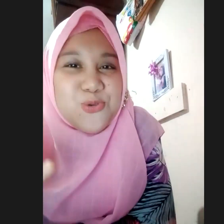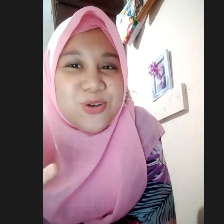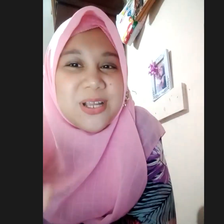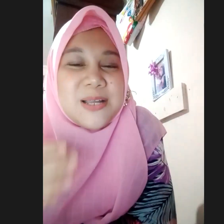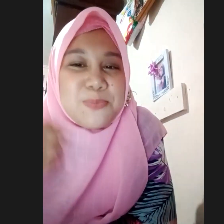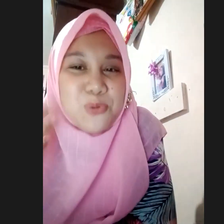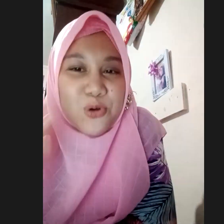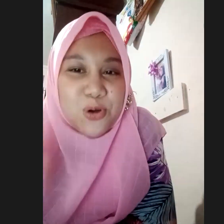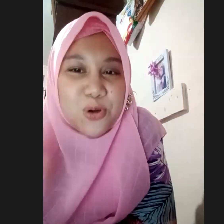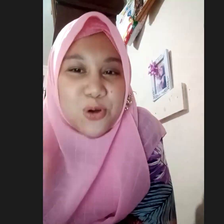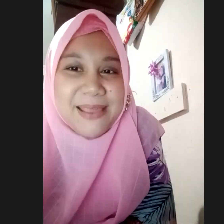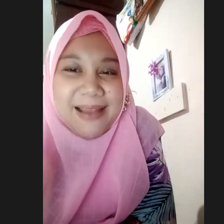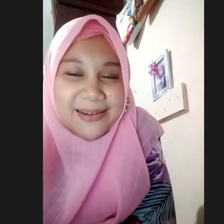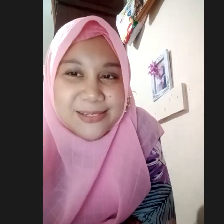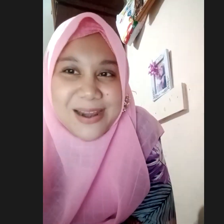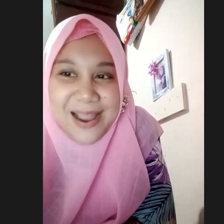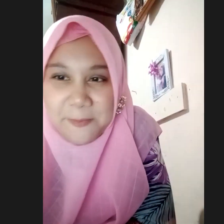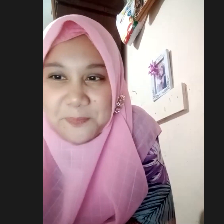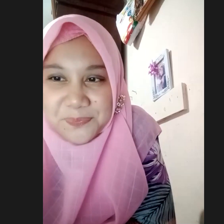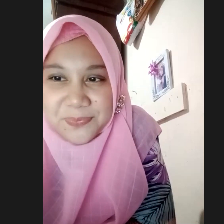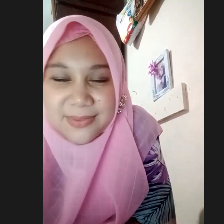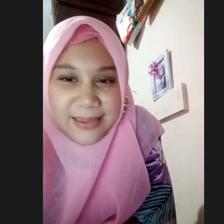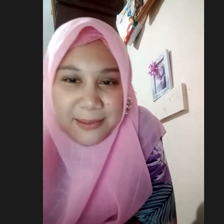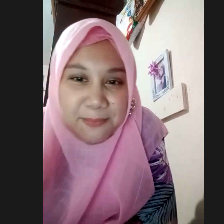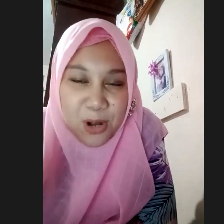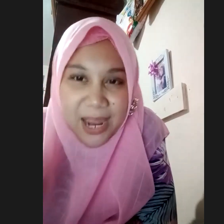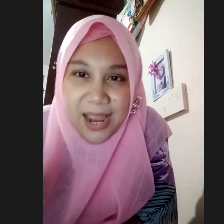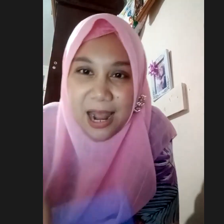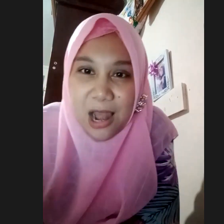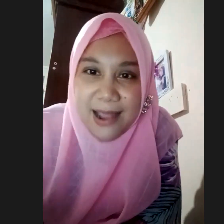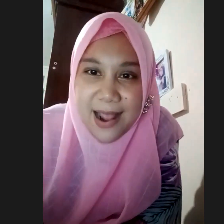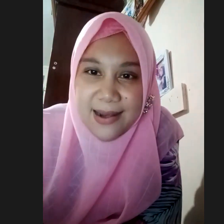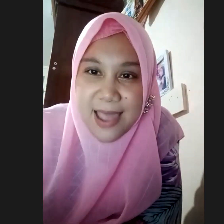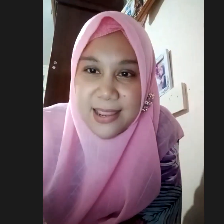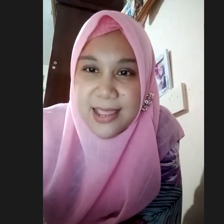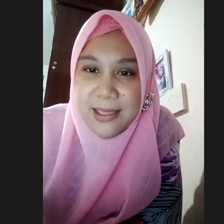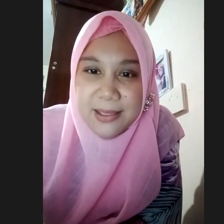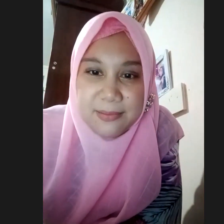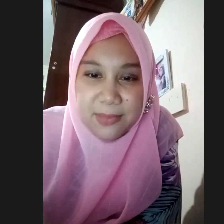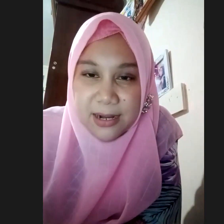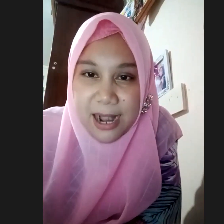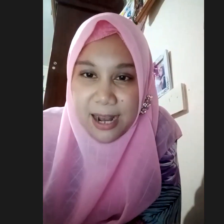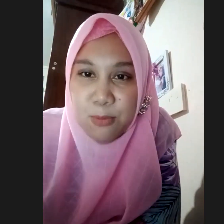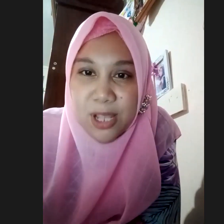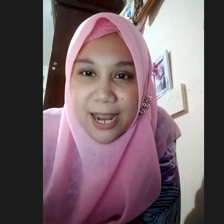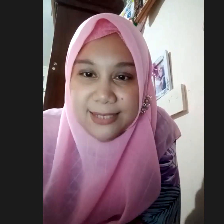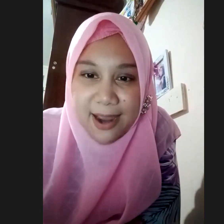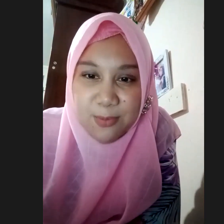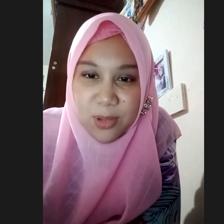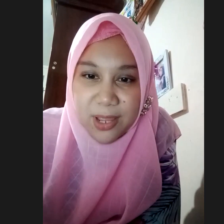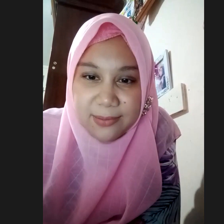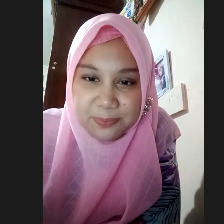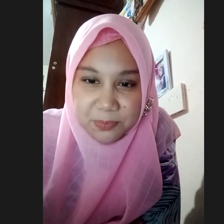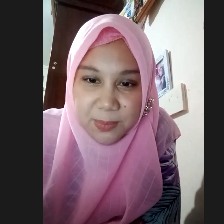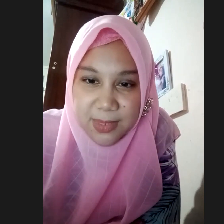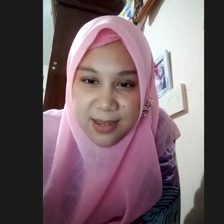mau buka kamera dan suara. Boleh kalau ada dari rekan-rekan boleh raise hand